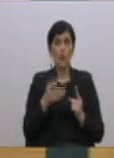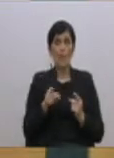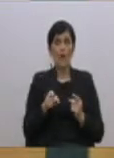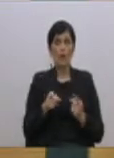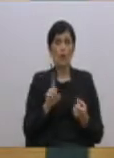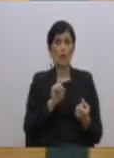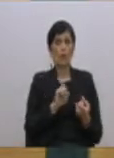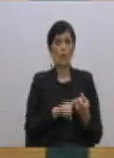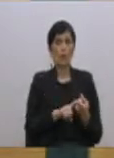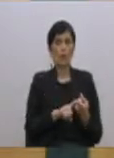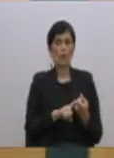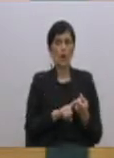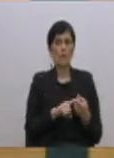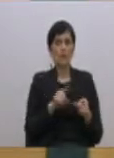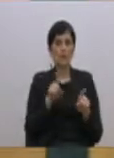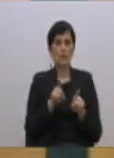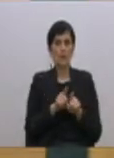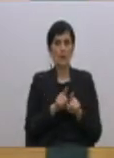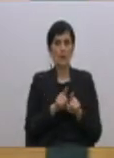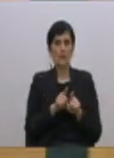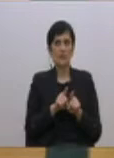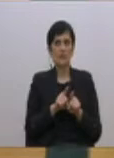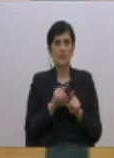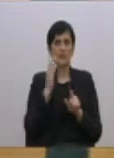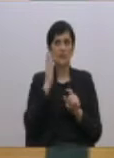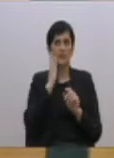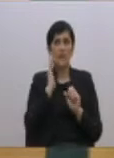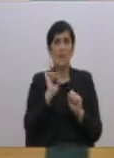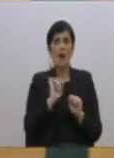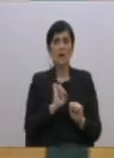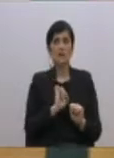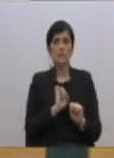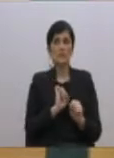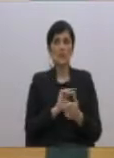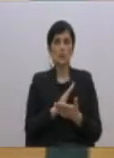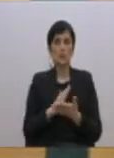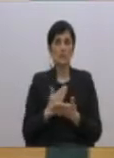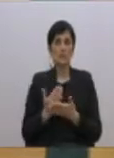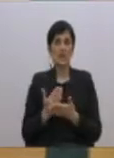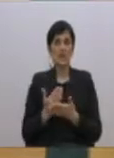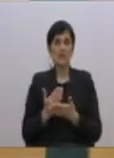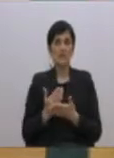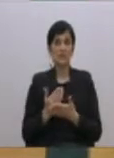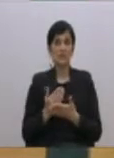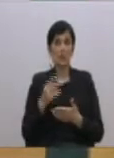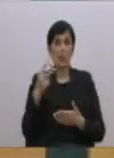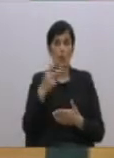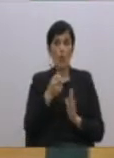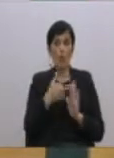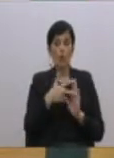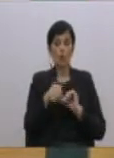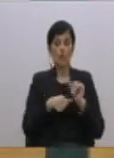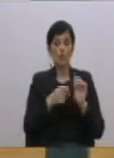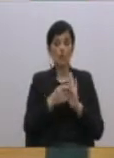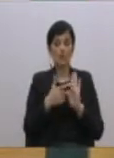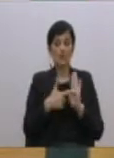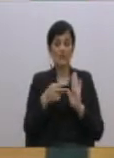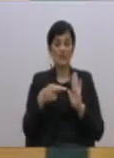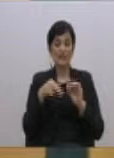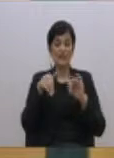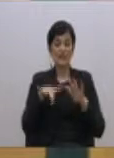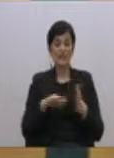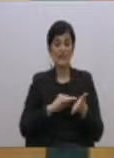უკავშირდებოდა ასევე მართსაჯულების ნაწილს. 2018 წლის 17 დეკემბრის